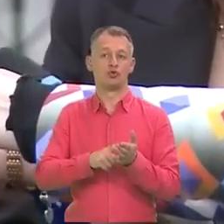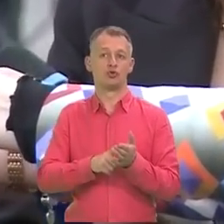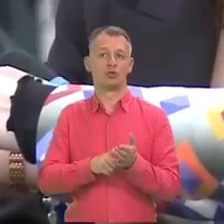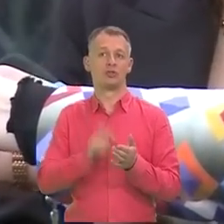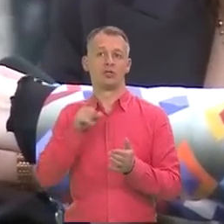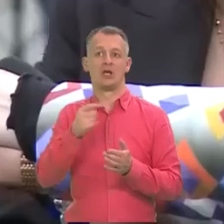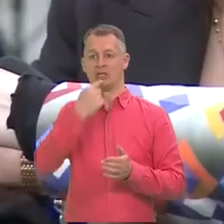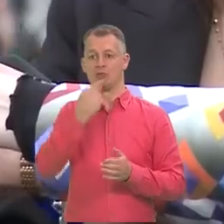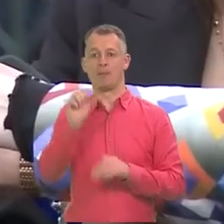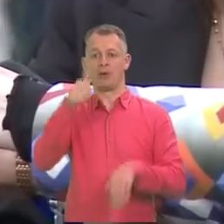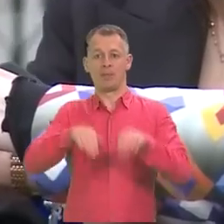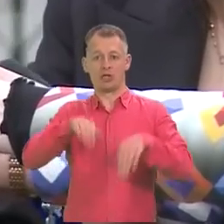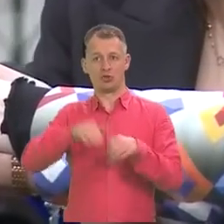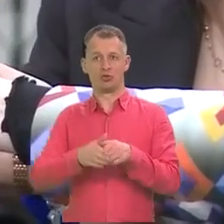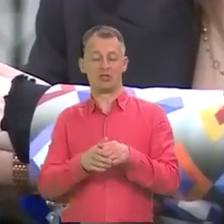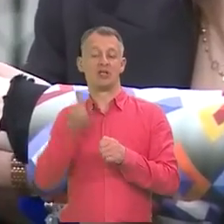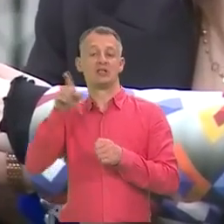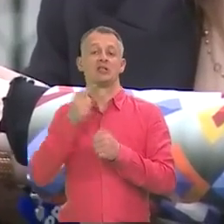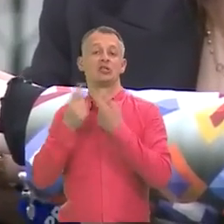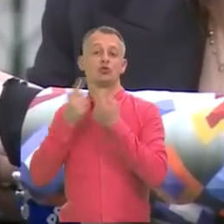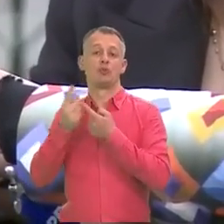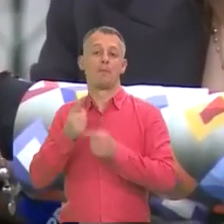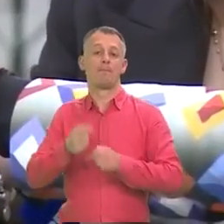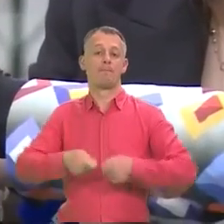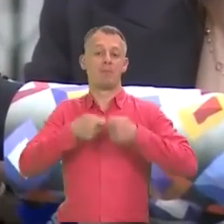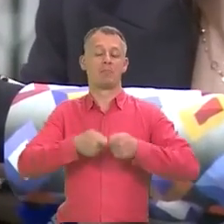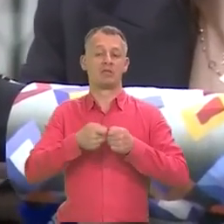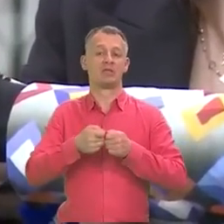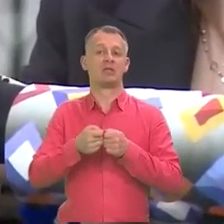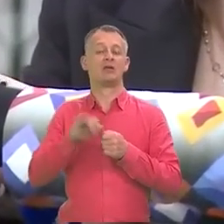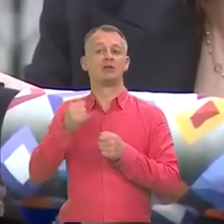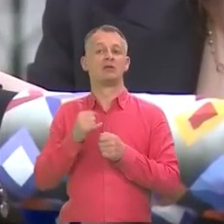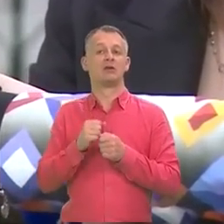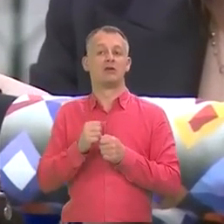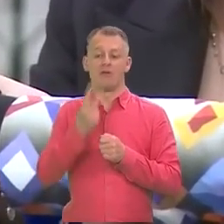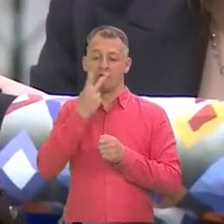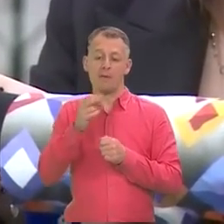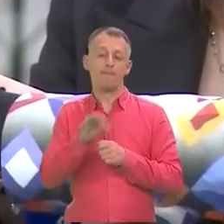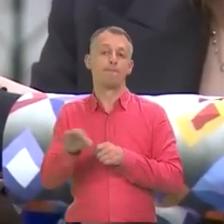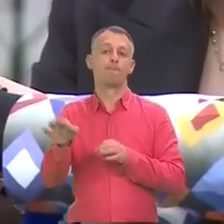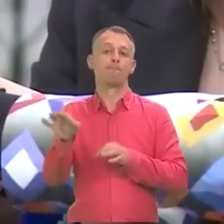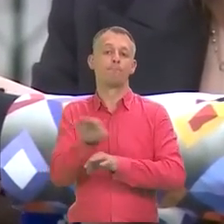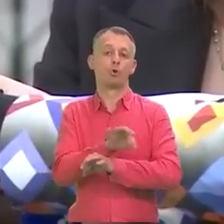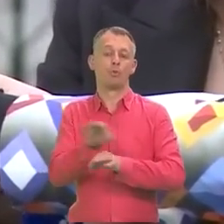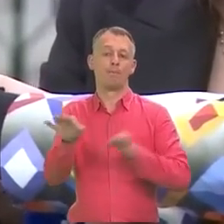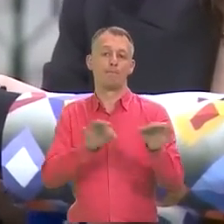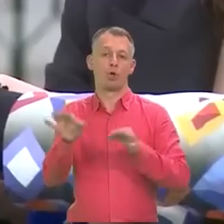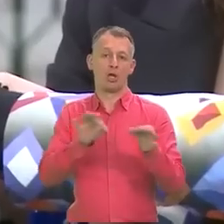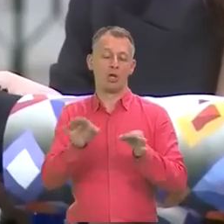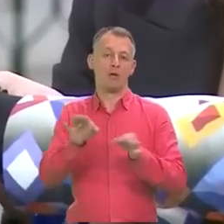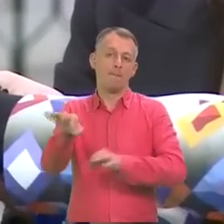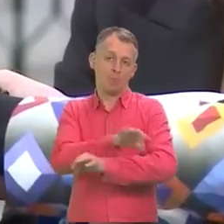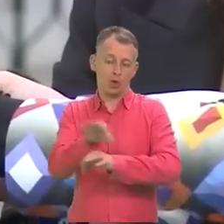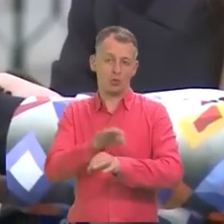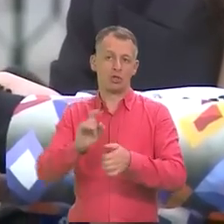i-am spus premierului, să consulte membrii sindicat, vor vedea proiectul de ordonanță mâine și decizia le